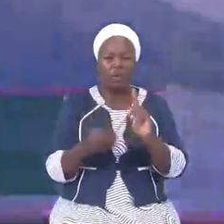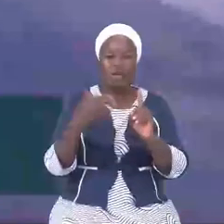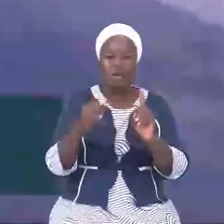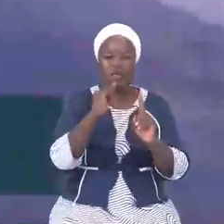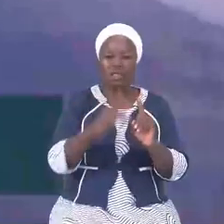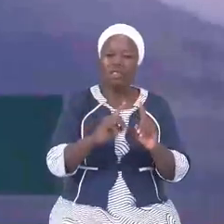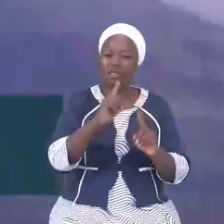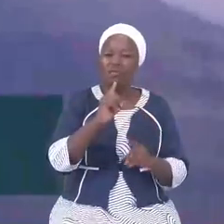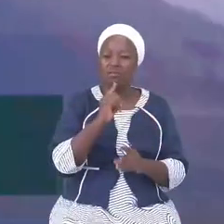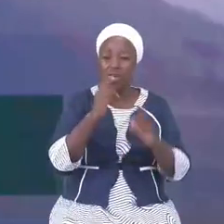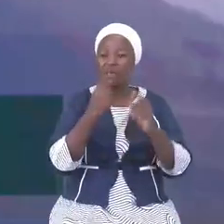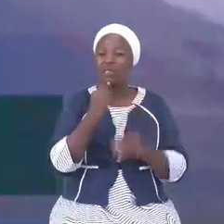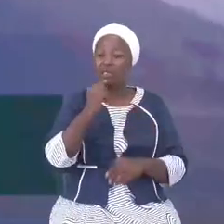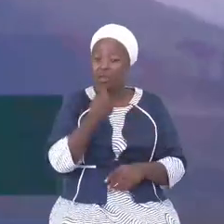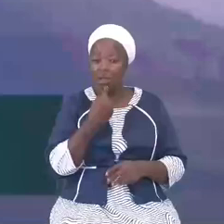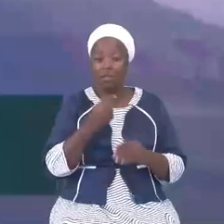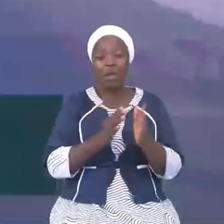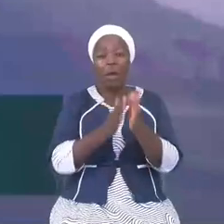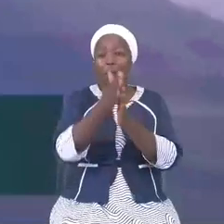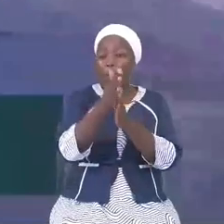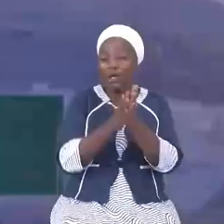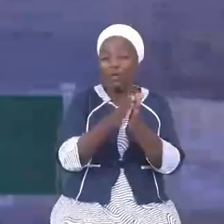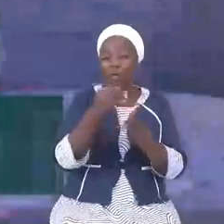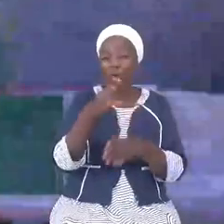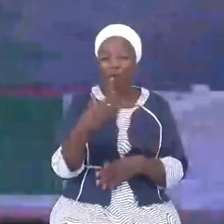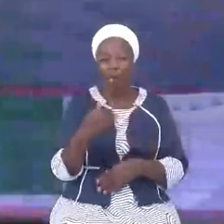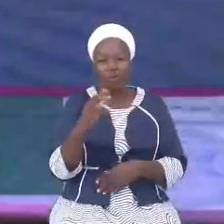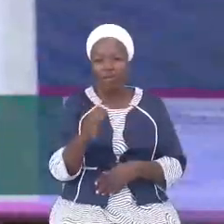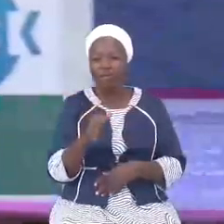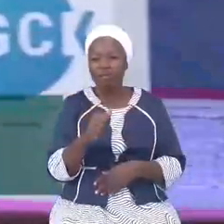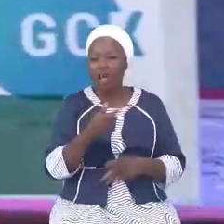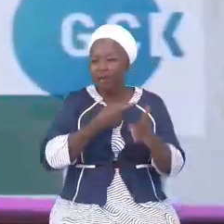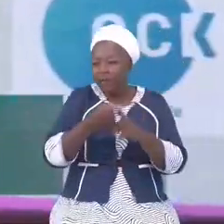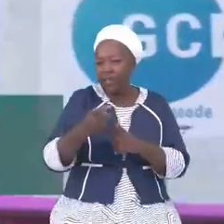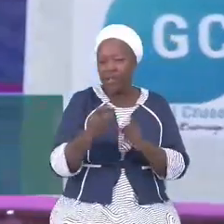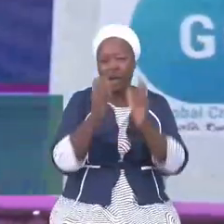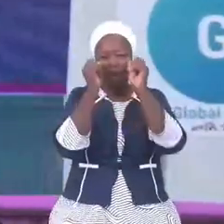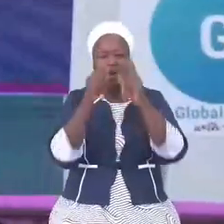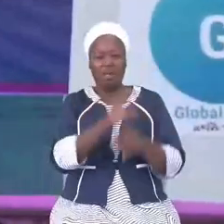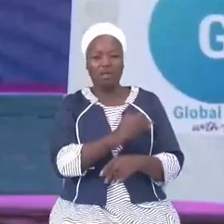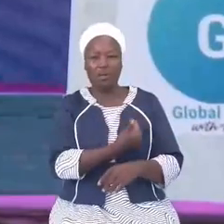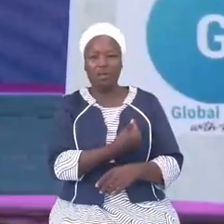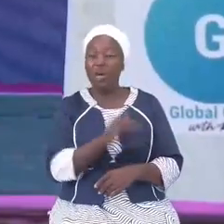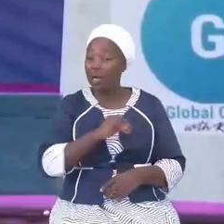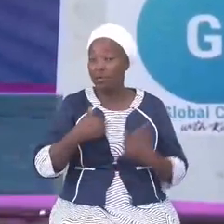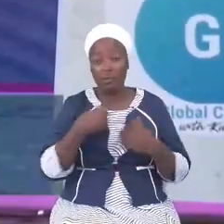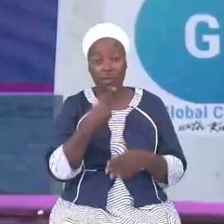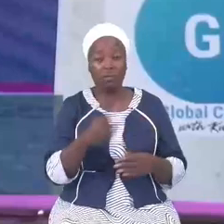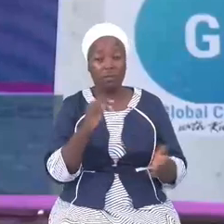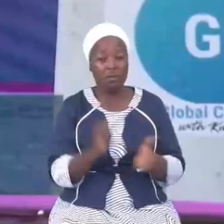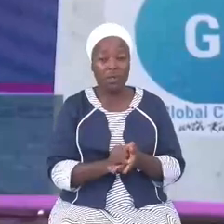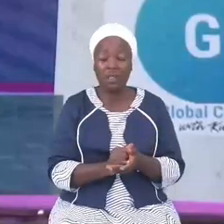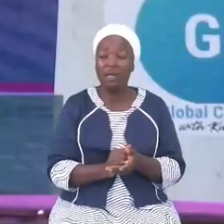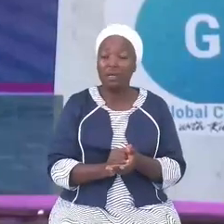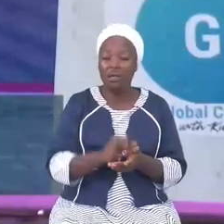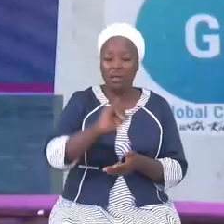Premier élément, la passion fervente d'une âme affligée réveille. Je peux vous dire que Jonas ne sommeillait pas.